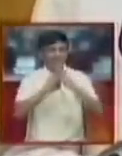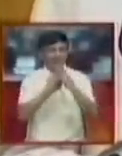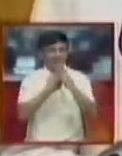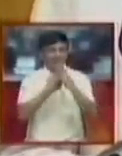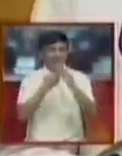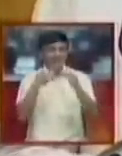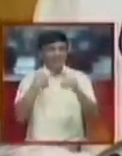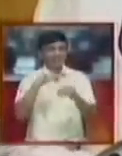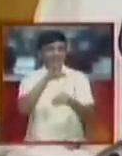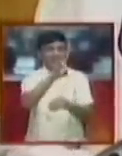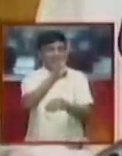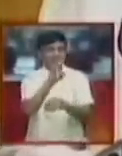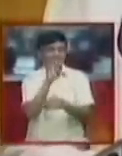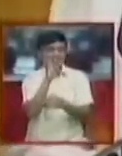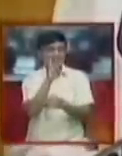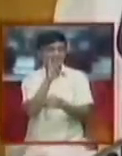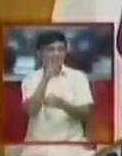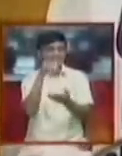may